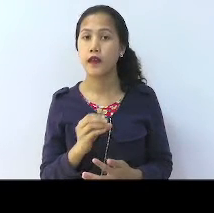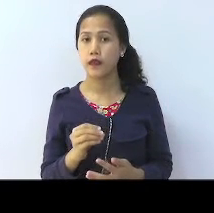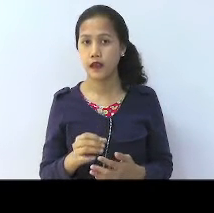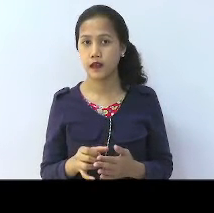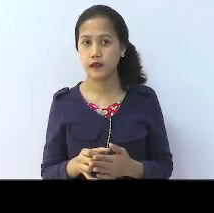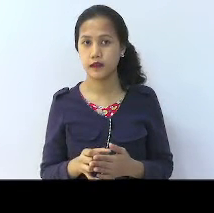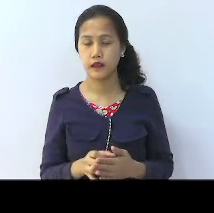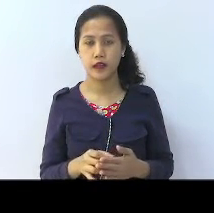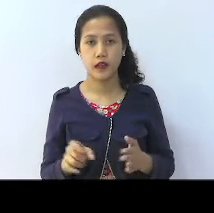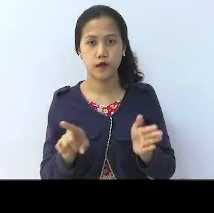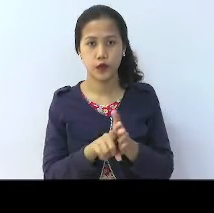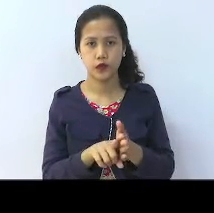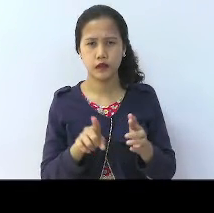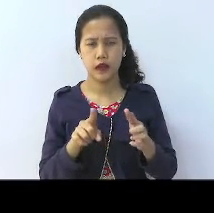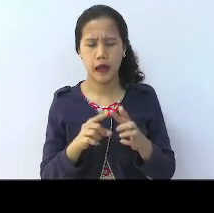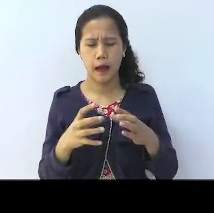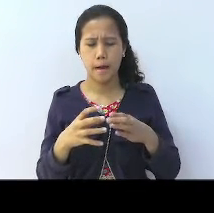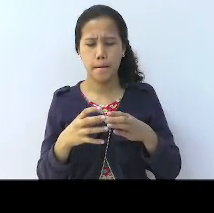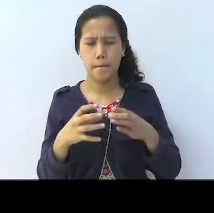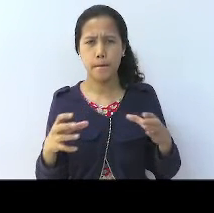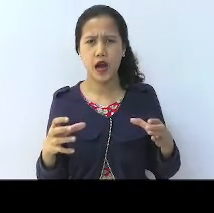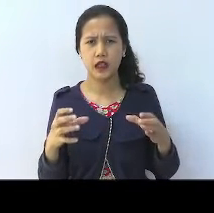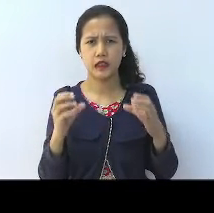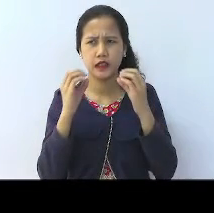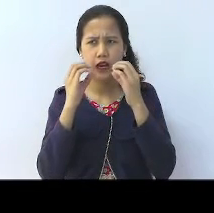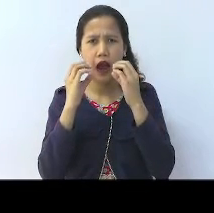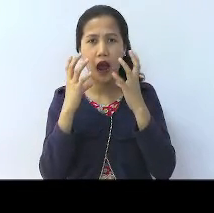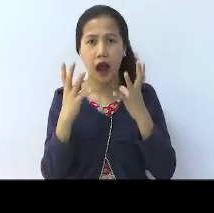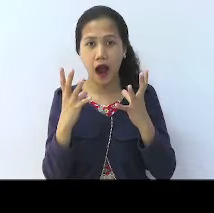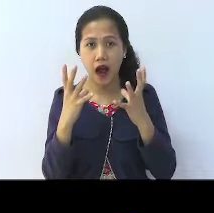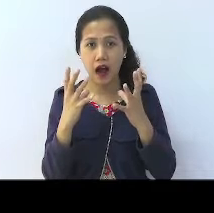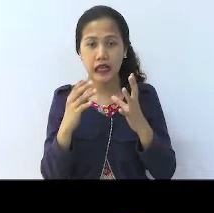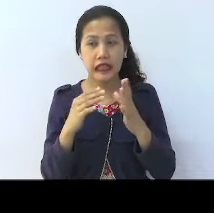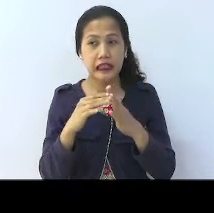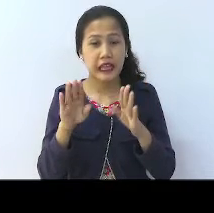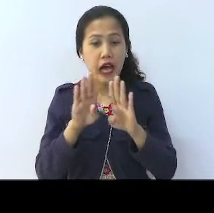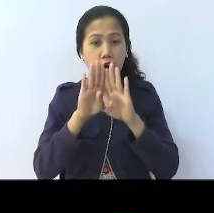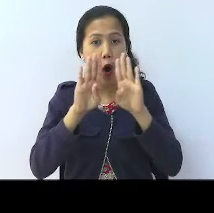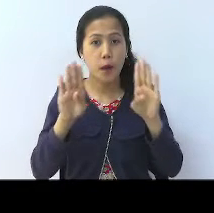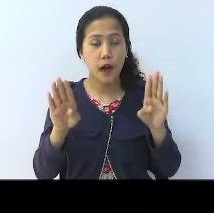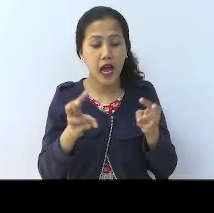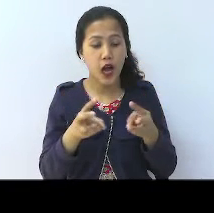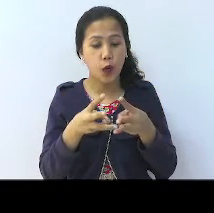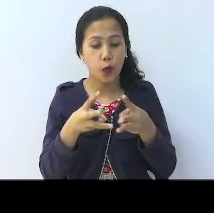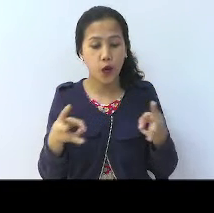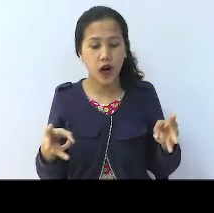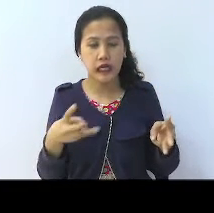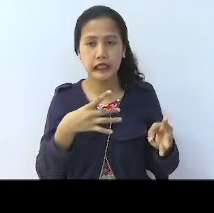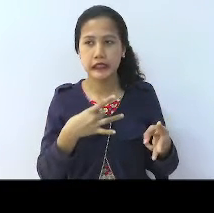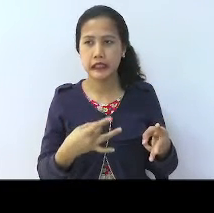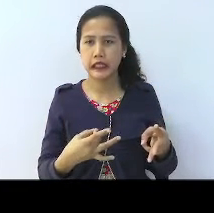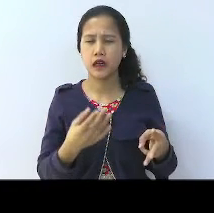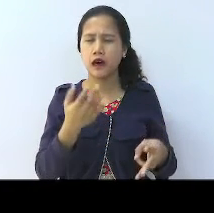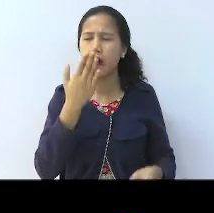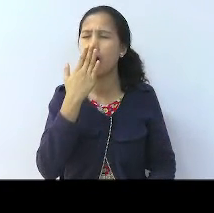Yan. Ano naman ang dapat gawin para maiwasan ang TMD?